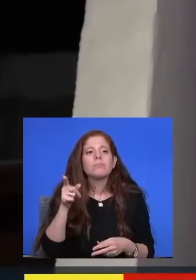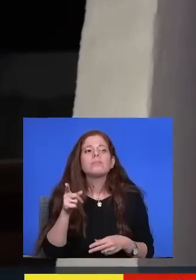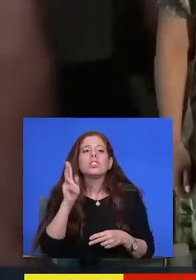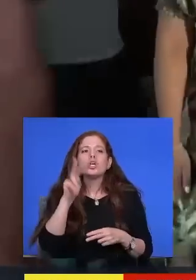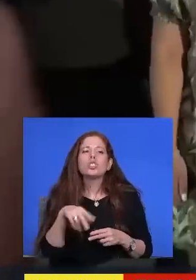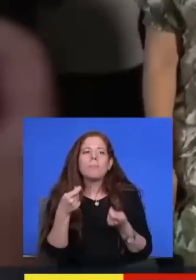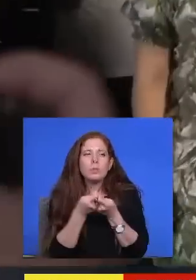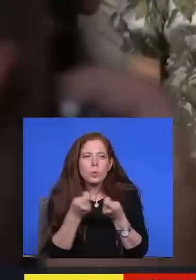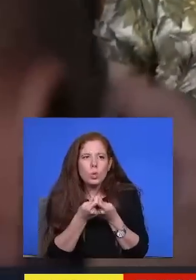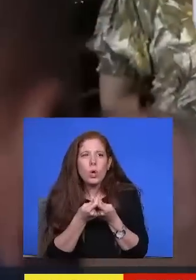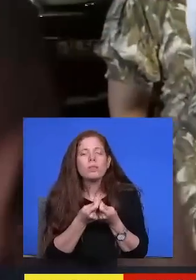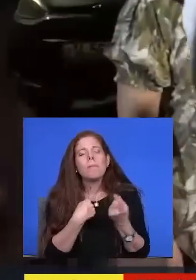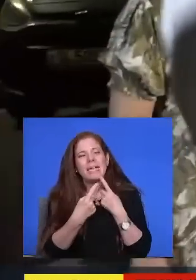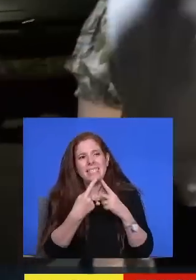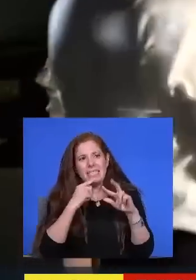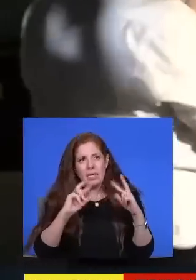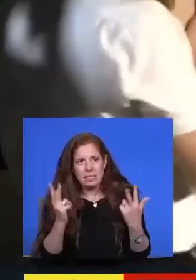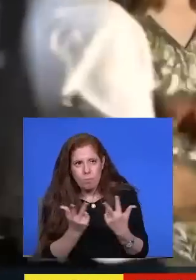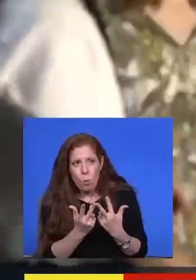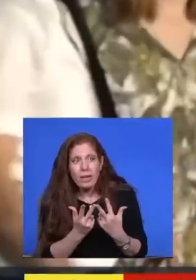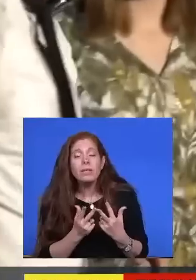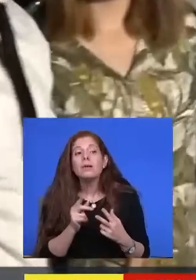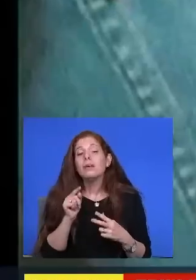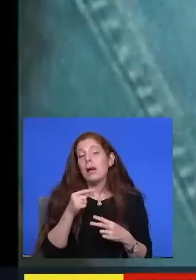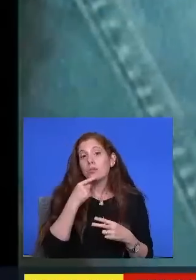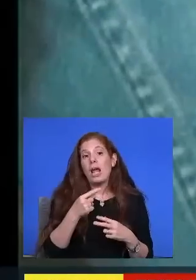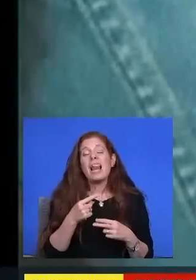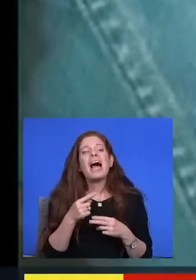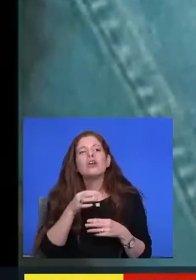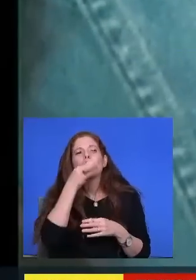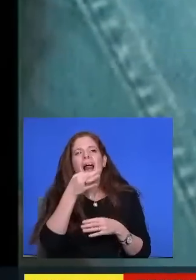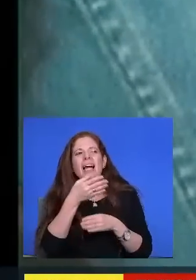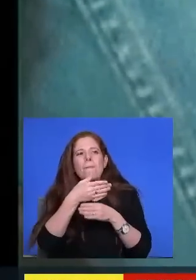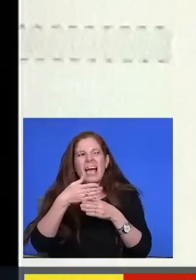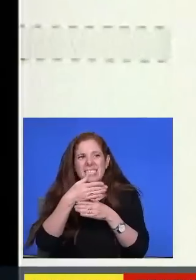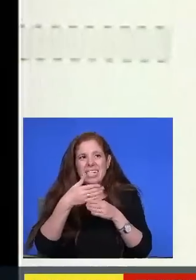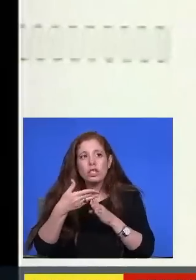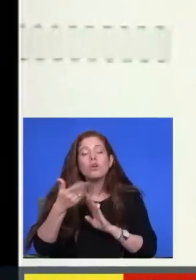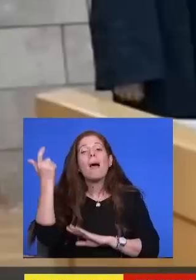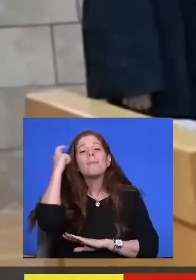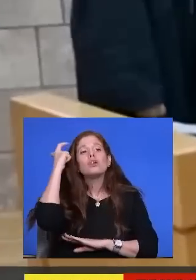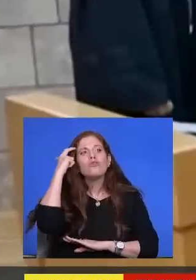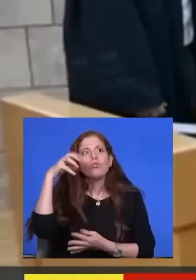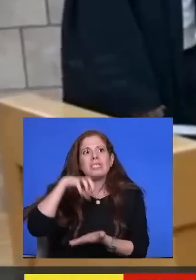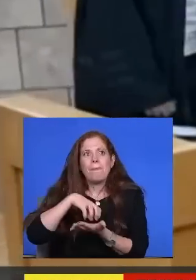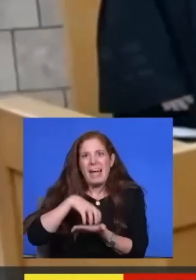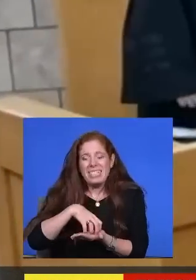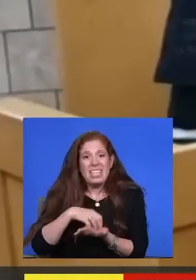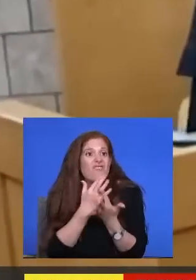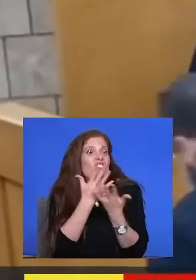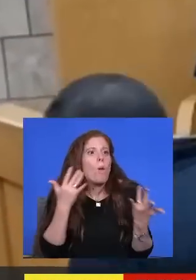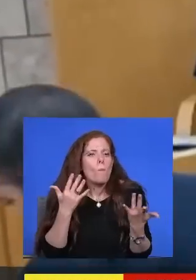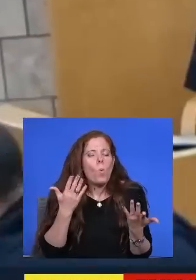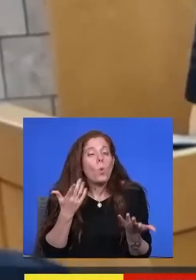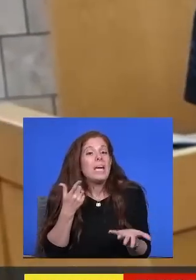הציבורי, אבל במשפט נותרו בשוליים. כך למשל שאלת להב הסכין שבעבר נחשבה למרכזית, וגם לא ברור איזה משקל